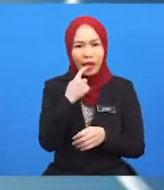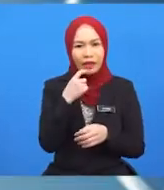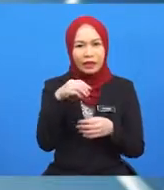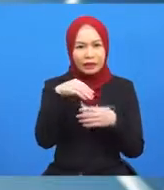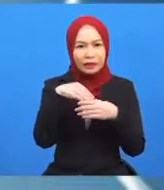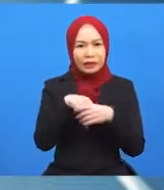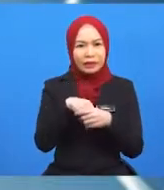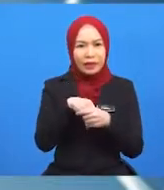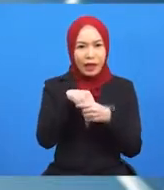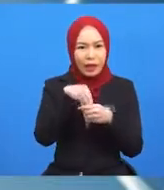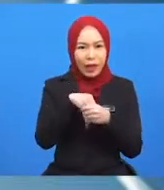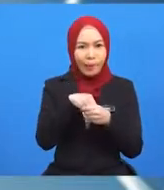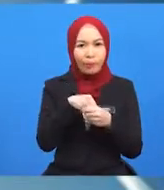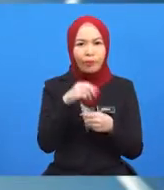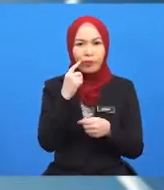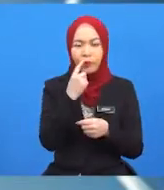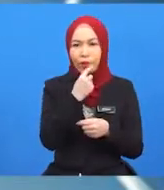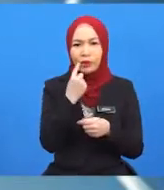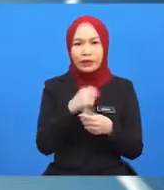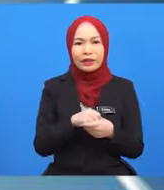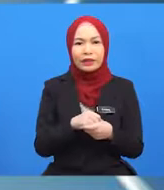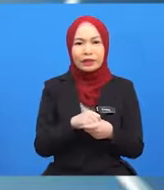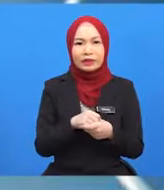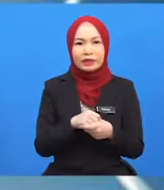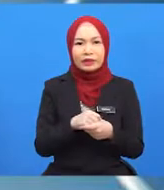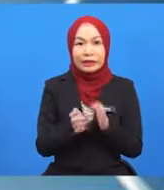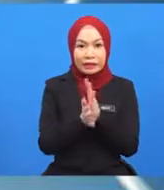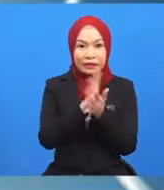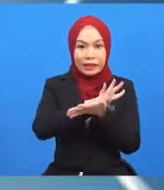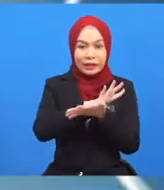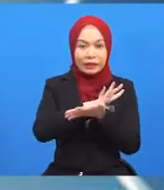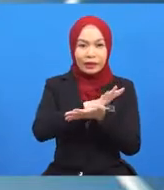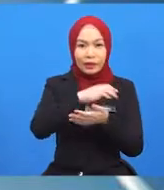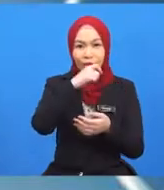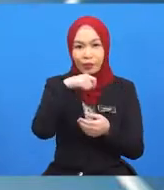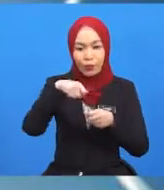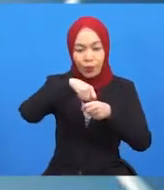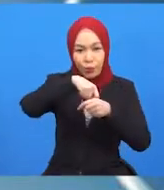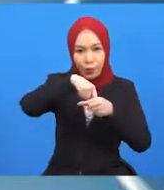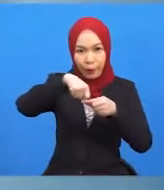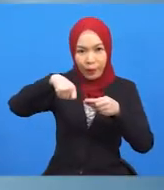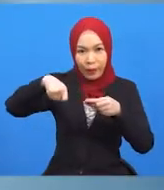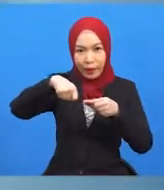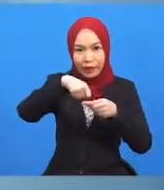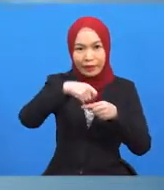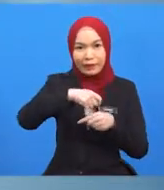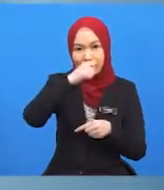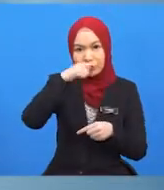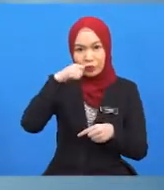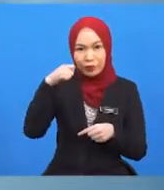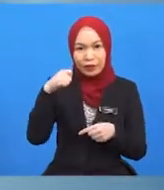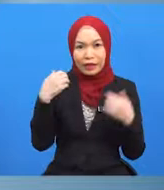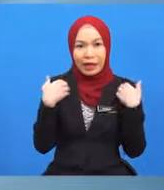ubat gigi yang bersifat alkali dapat menetralkan asid yang ada dalam mulut kita. Di samping itu